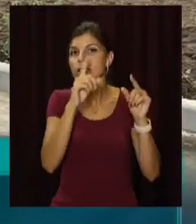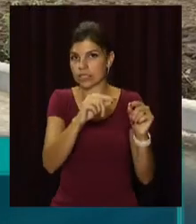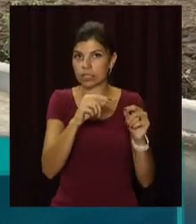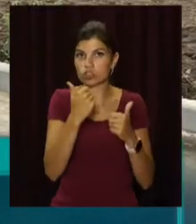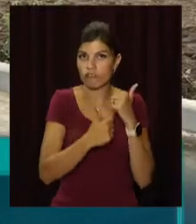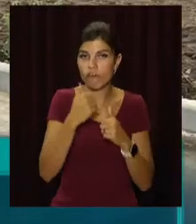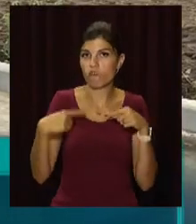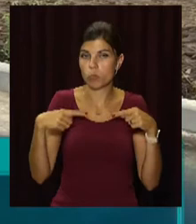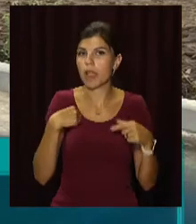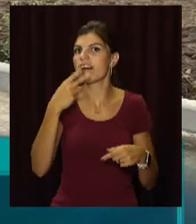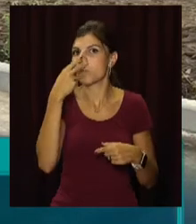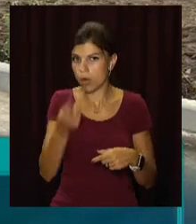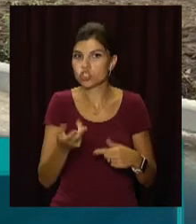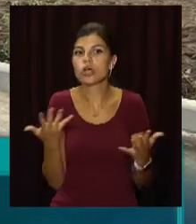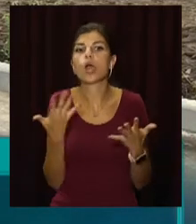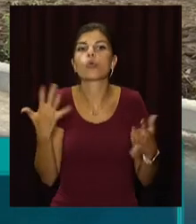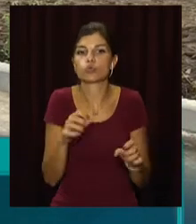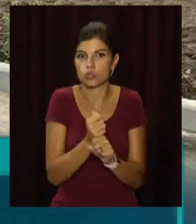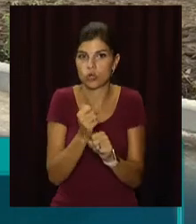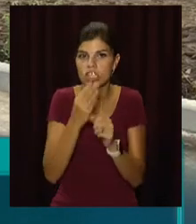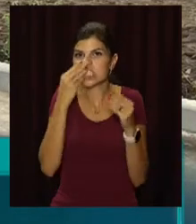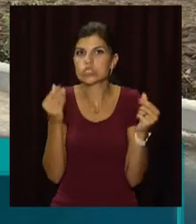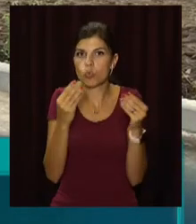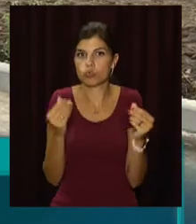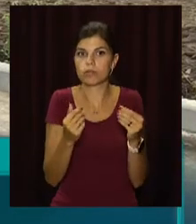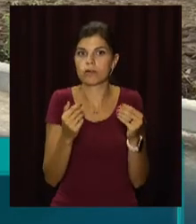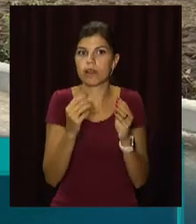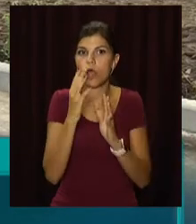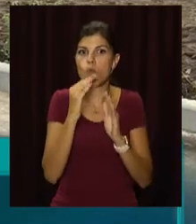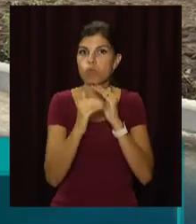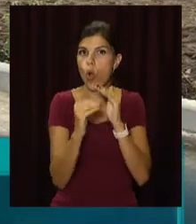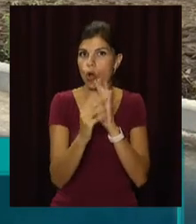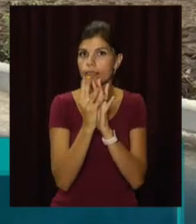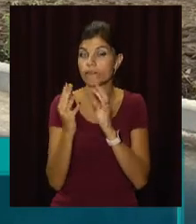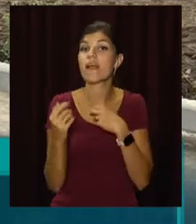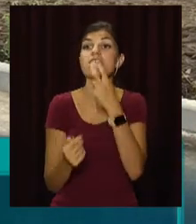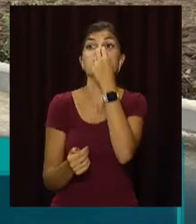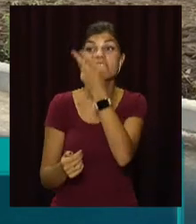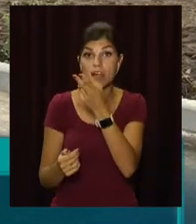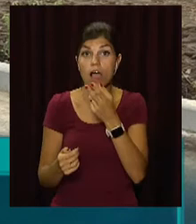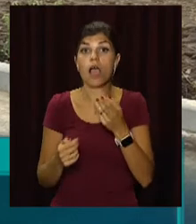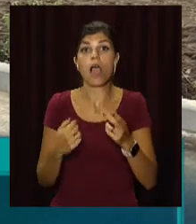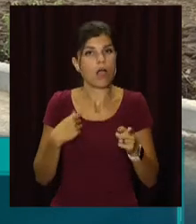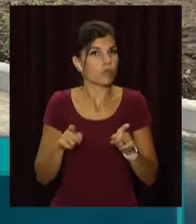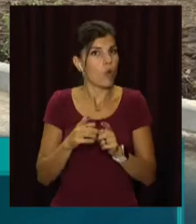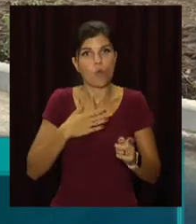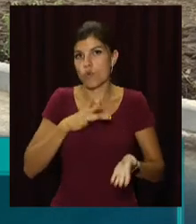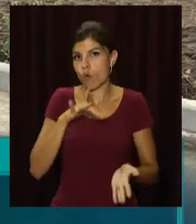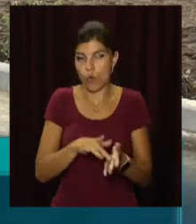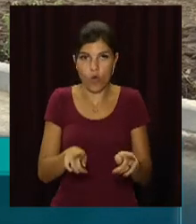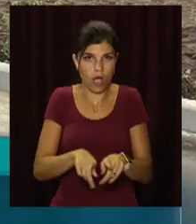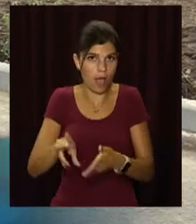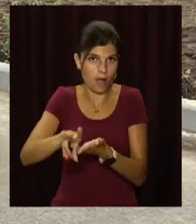футбольні, я бачив, які вже зроблені іскусственні поля, і мені дуже хотілося, щоб в моєму місті теж таке